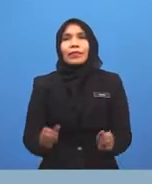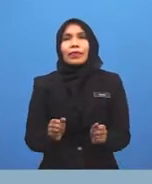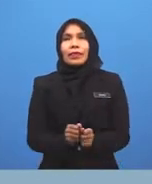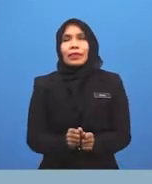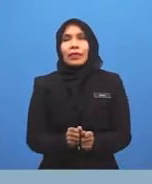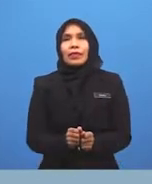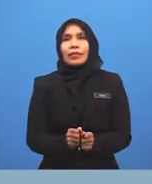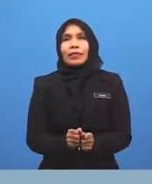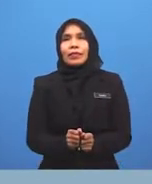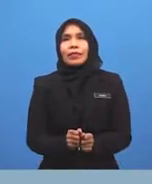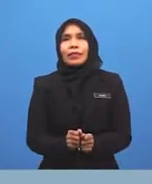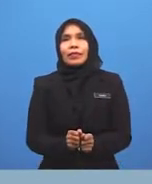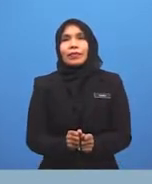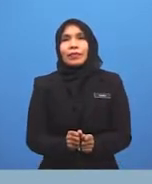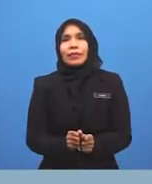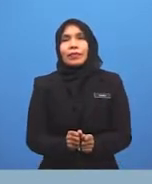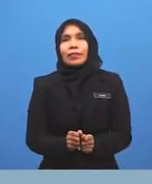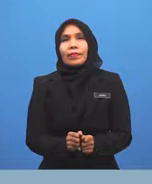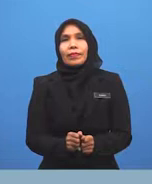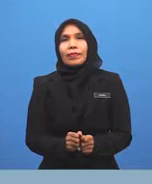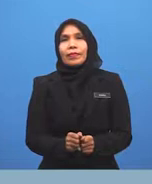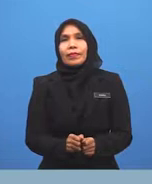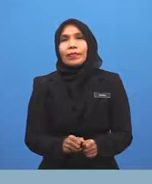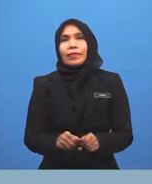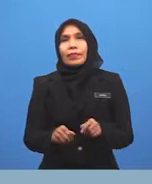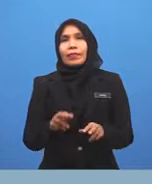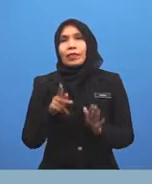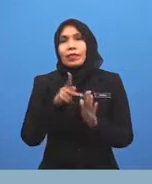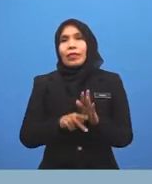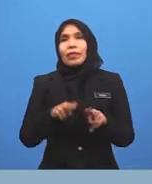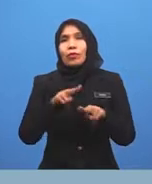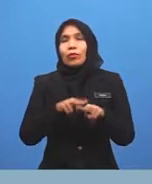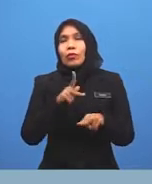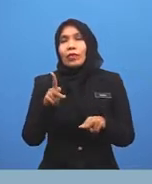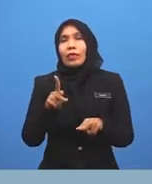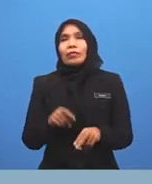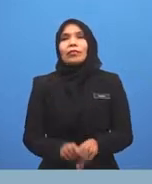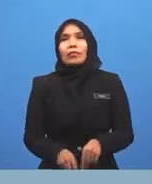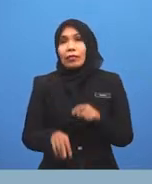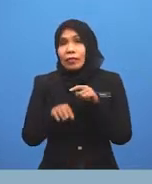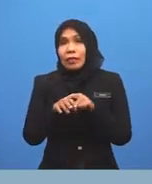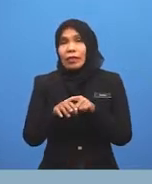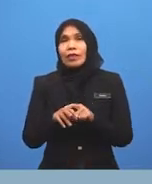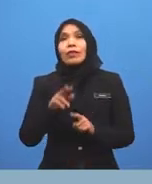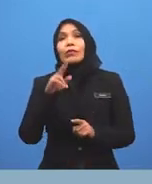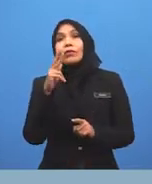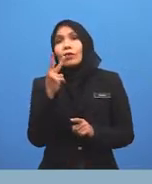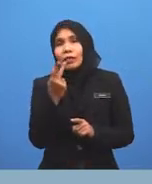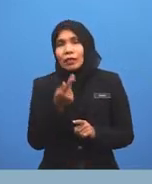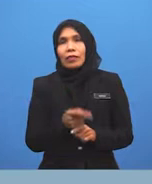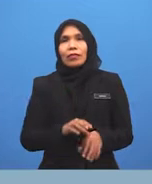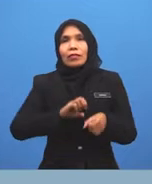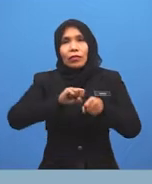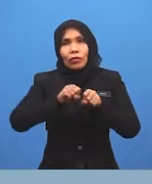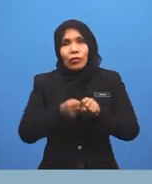Dengan menggunakan petua tangan kanan Fleming, kedudukan tangan perlu dipusingkan supaya arah ibu